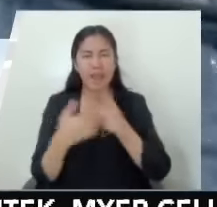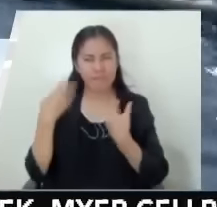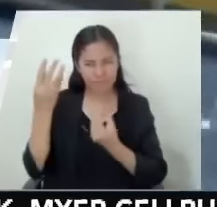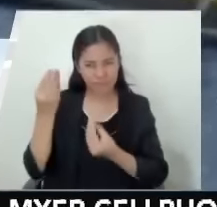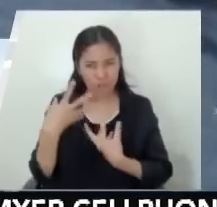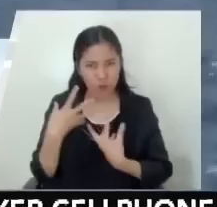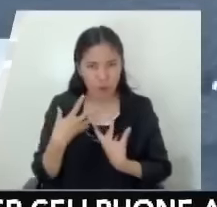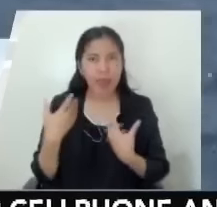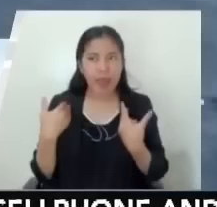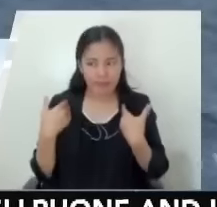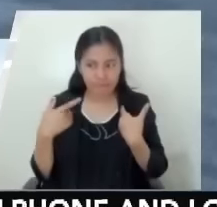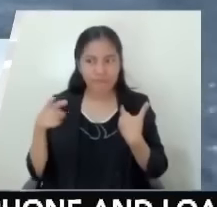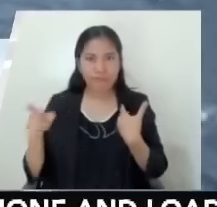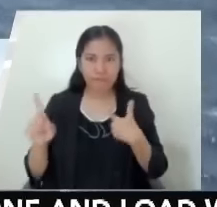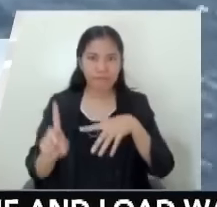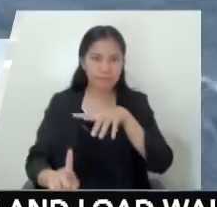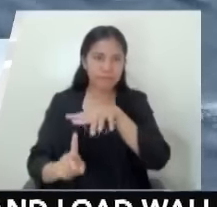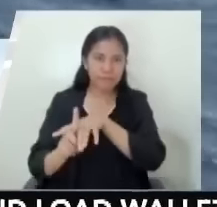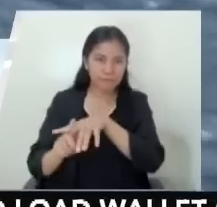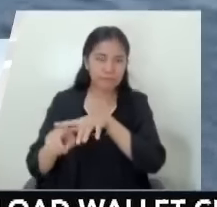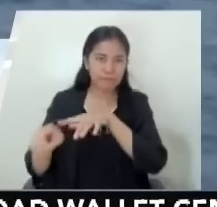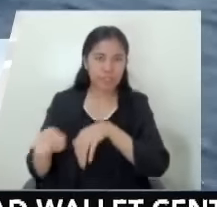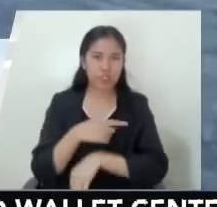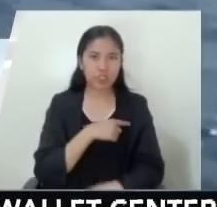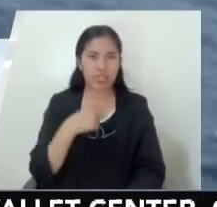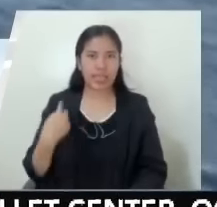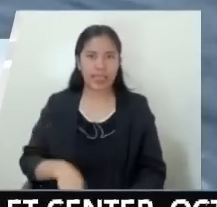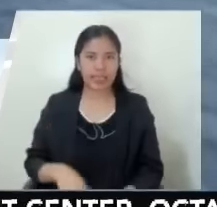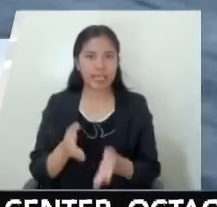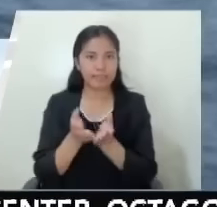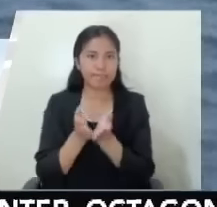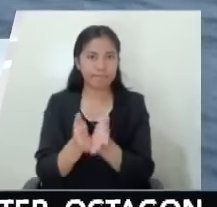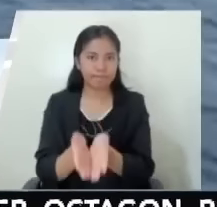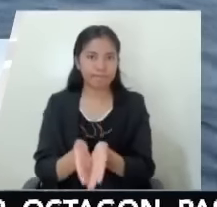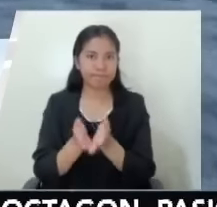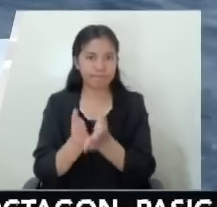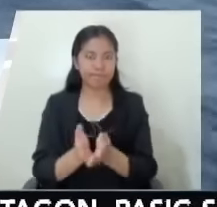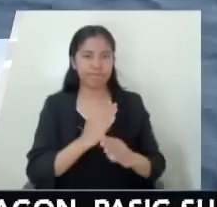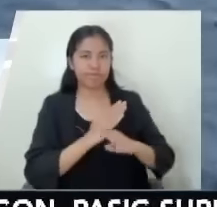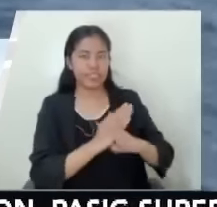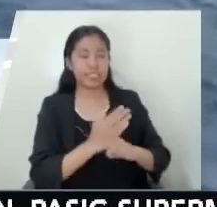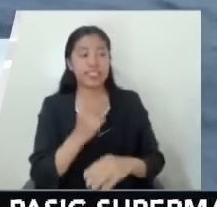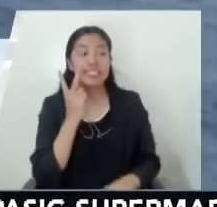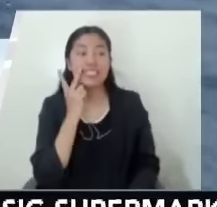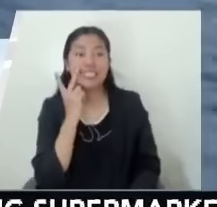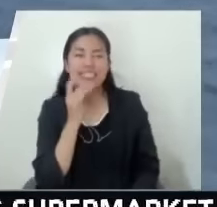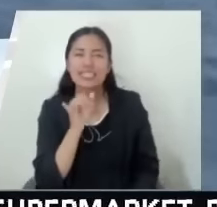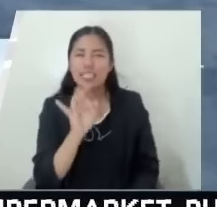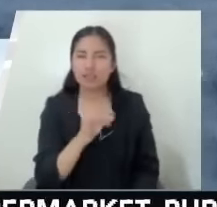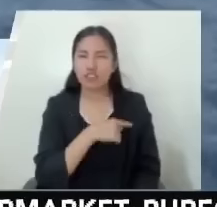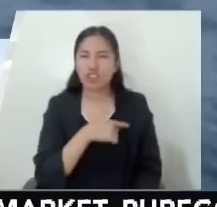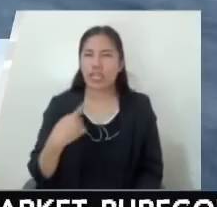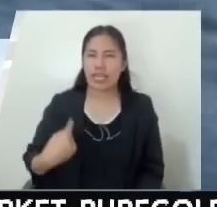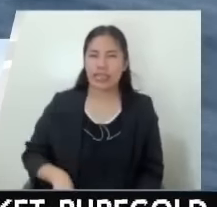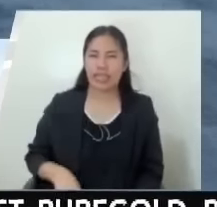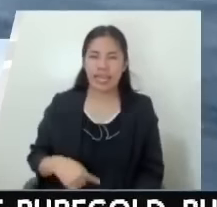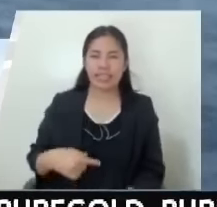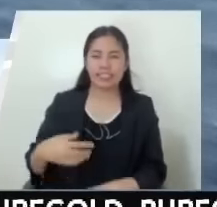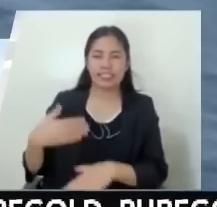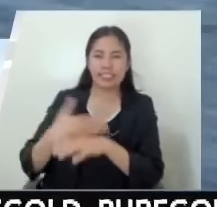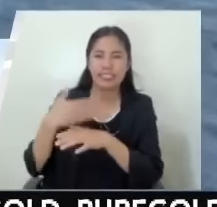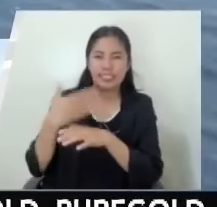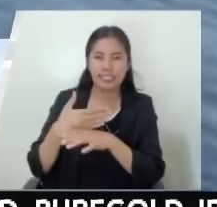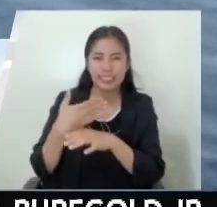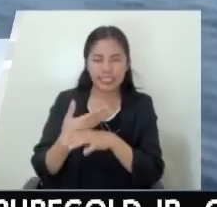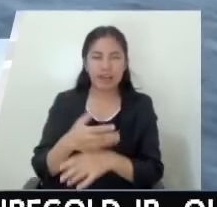China. Pero titingnan natin kung haharasin ng grupo ng China itong lima na